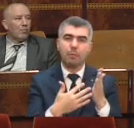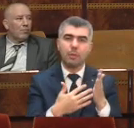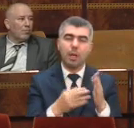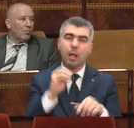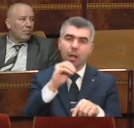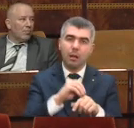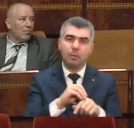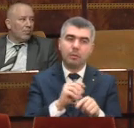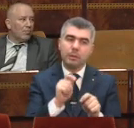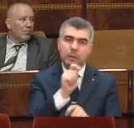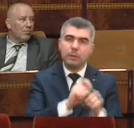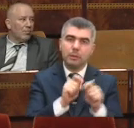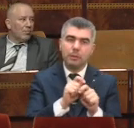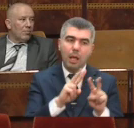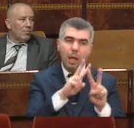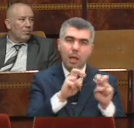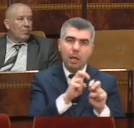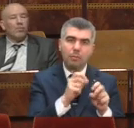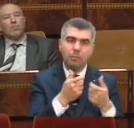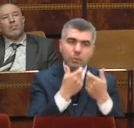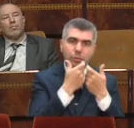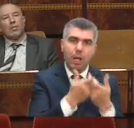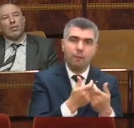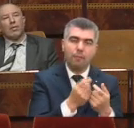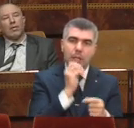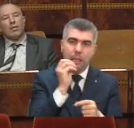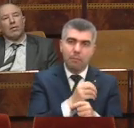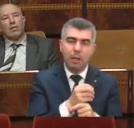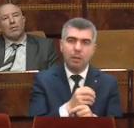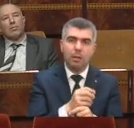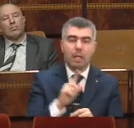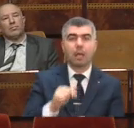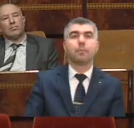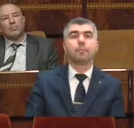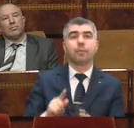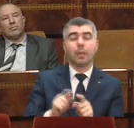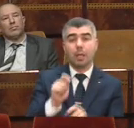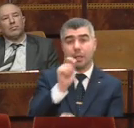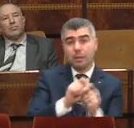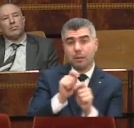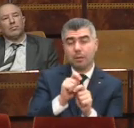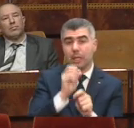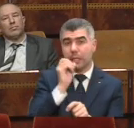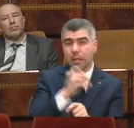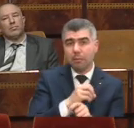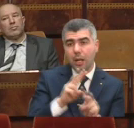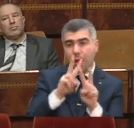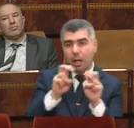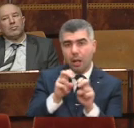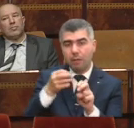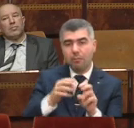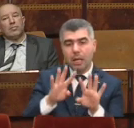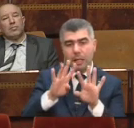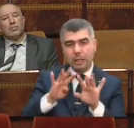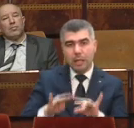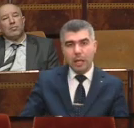تأهيل المطارح غير المراقبة غير كافية، حيث لم تتجاوز نسبة إعادة تأهيل المطارح غير المراقبة حسب تقرير صادر